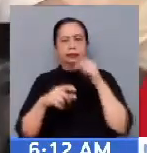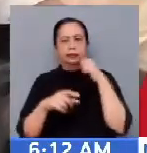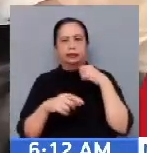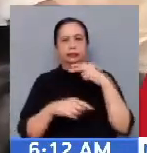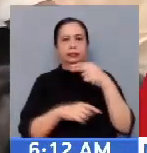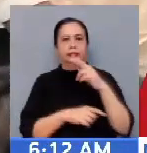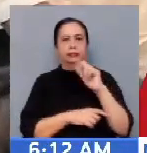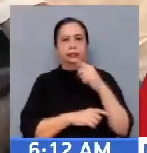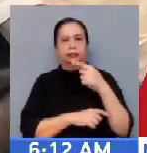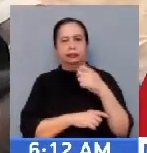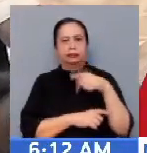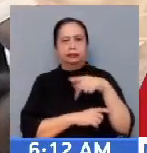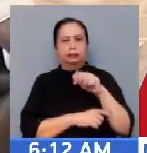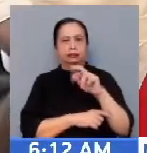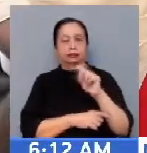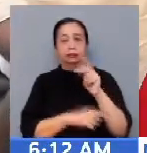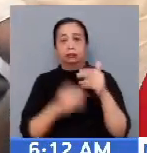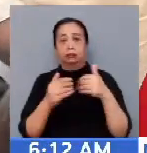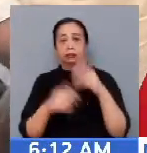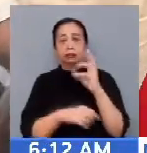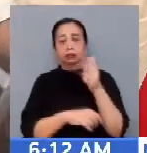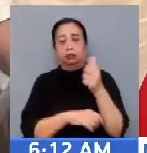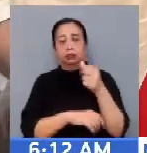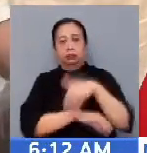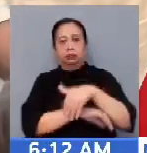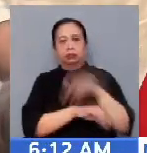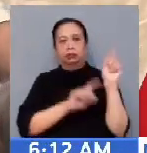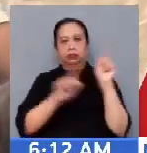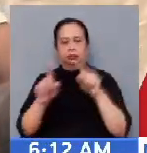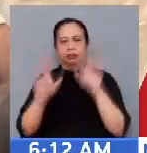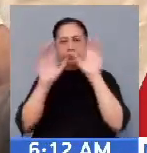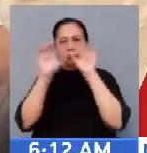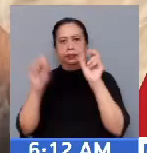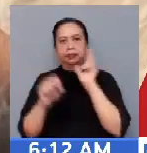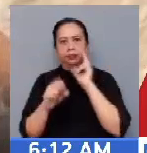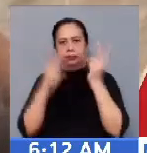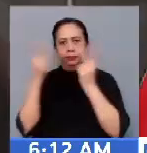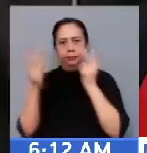kagabi, bumisita si Pangulong Rodrigo Duterte kasama si Senador Bongo